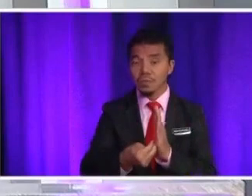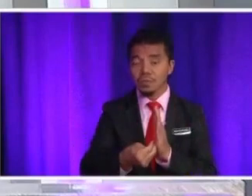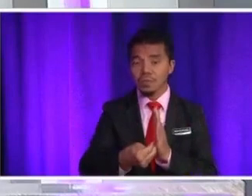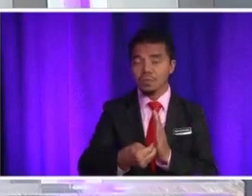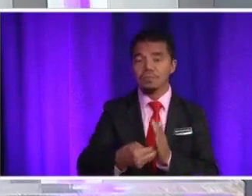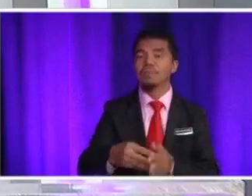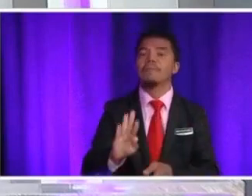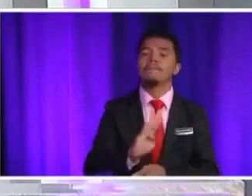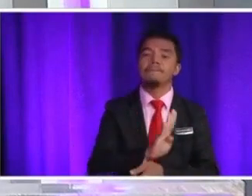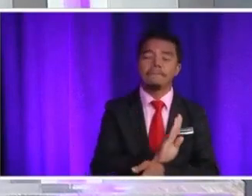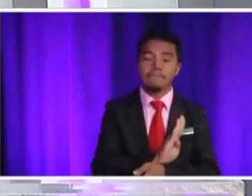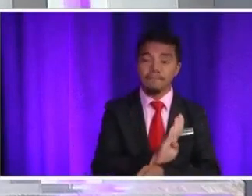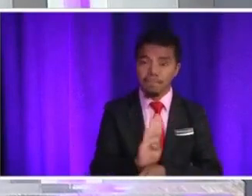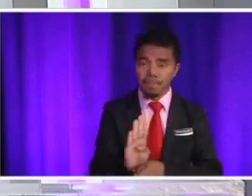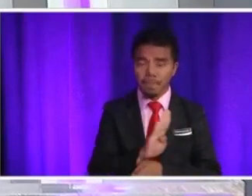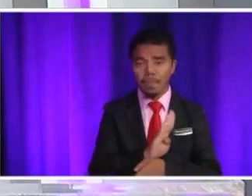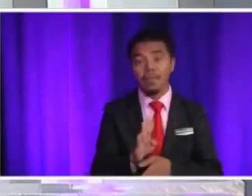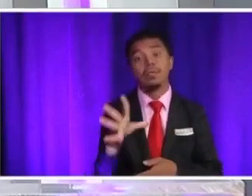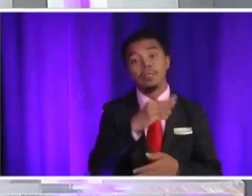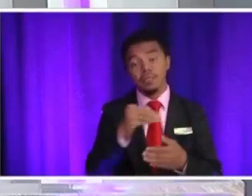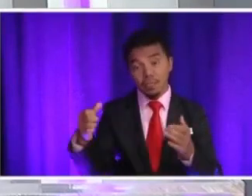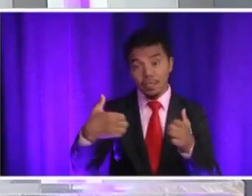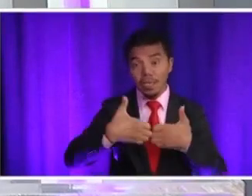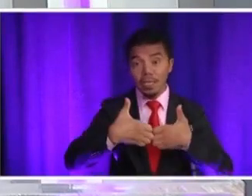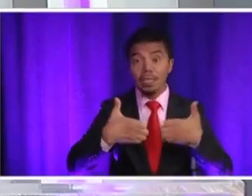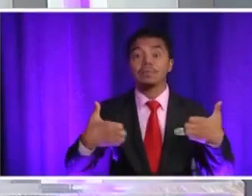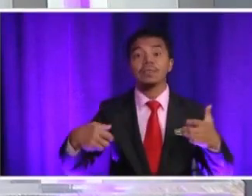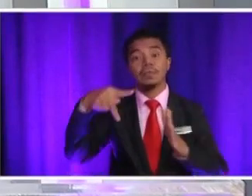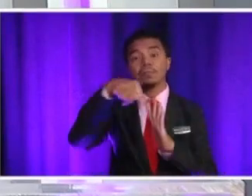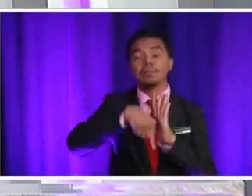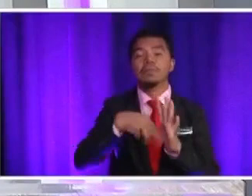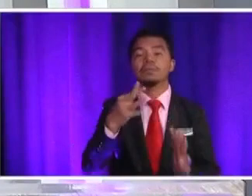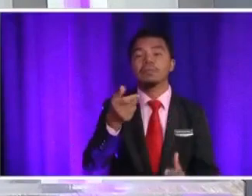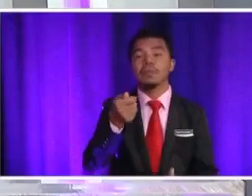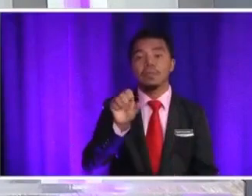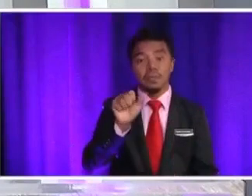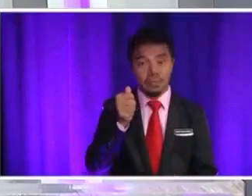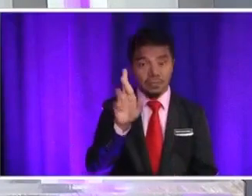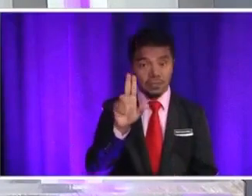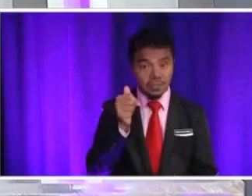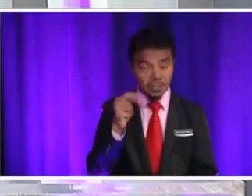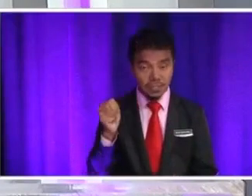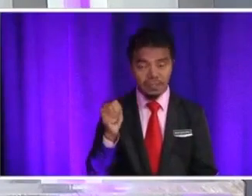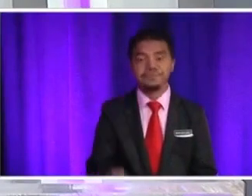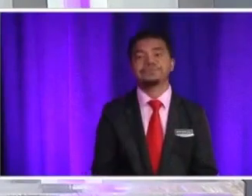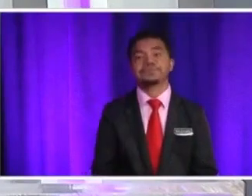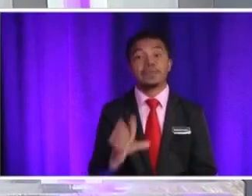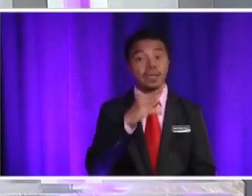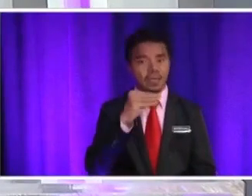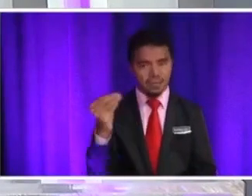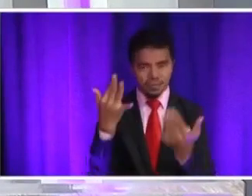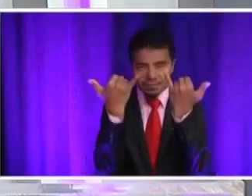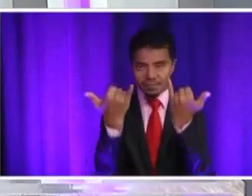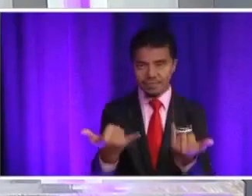perniagaan, keusahawanan, elemen pemasaran. Dan sekarang ini, tibalah masanya untuk menguji kefahaman murid-murid dalam talian dan juga